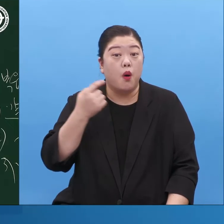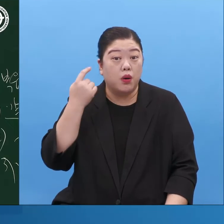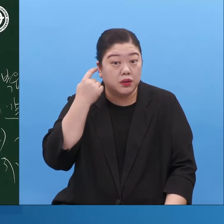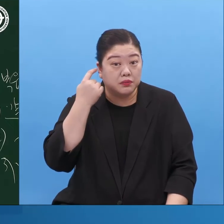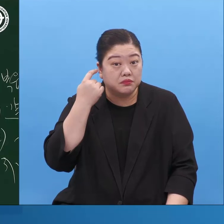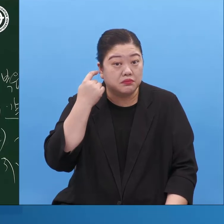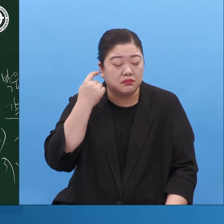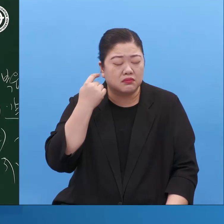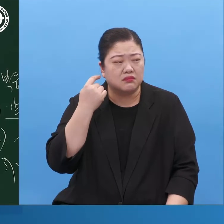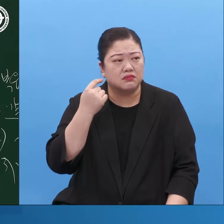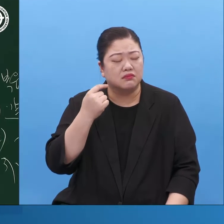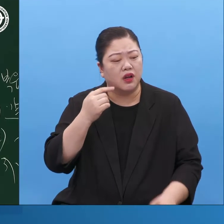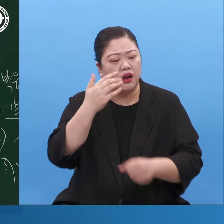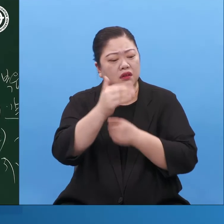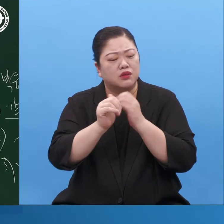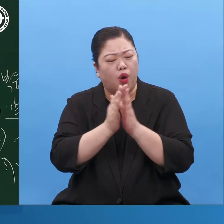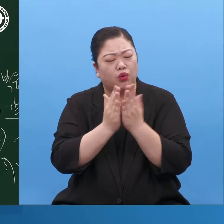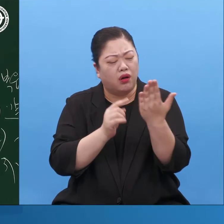있을까?